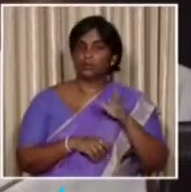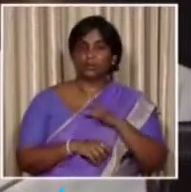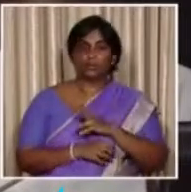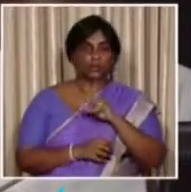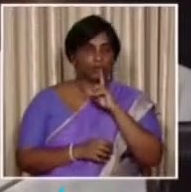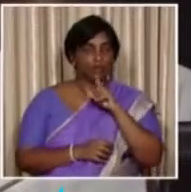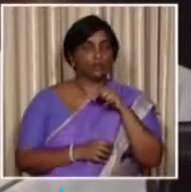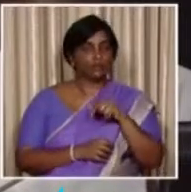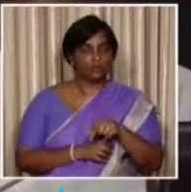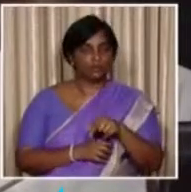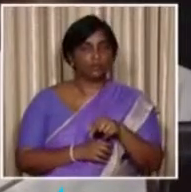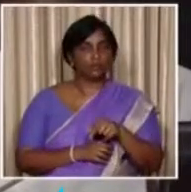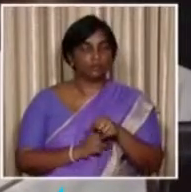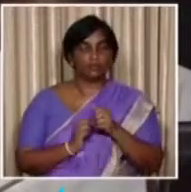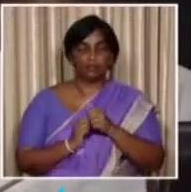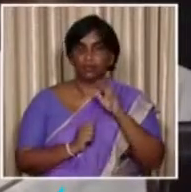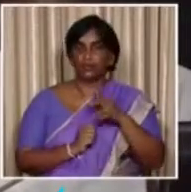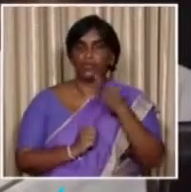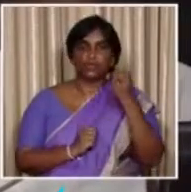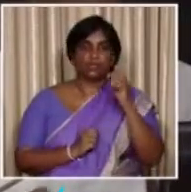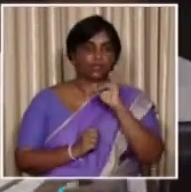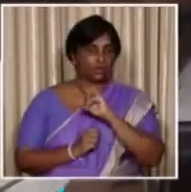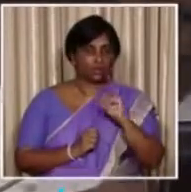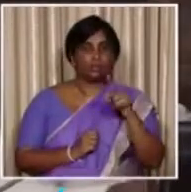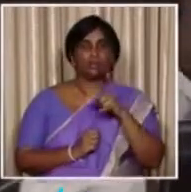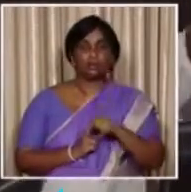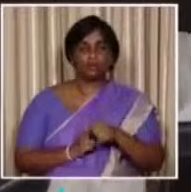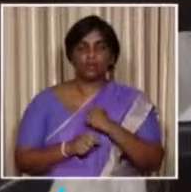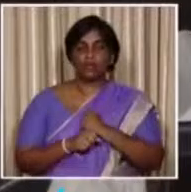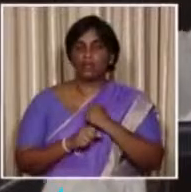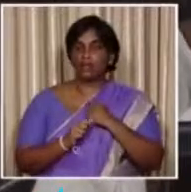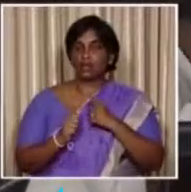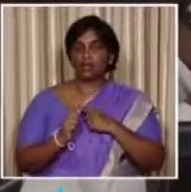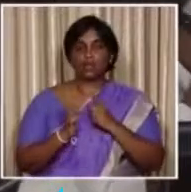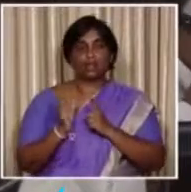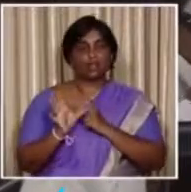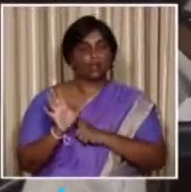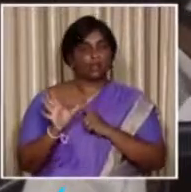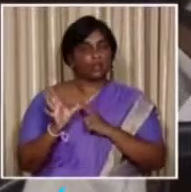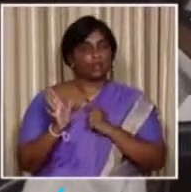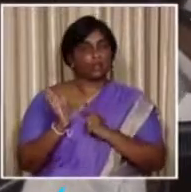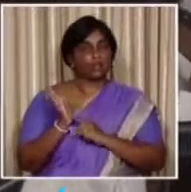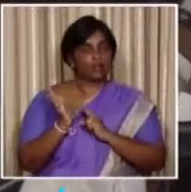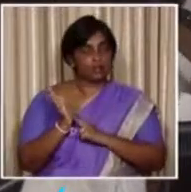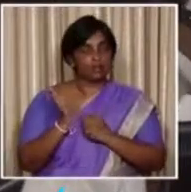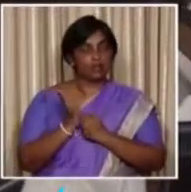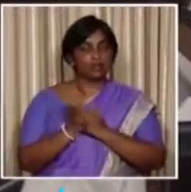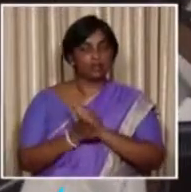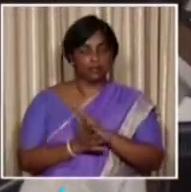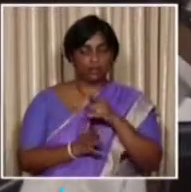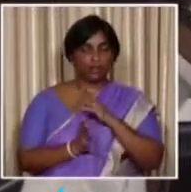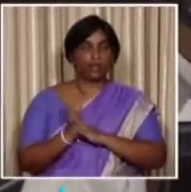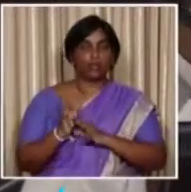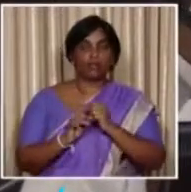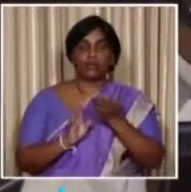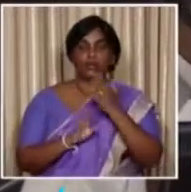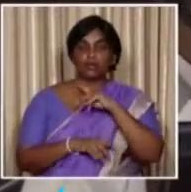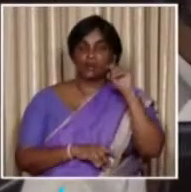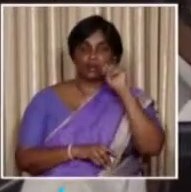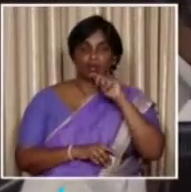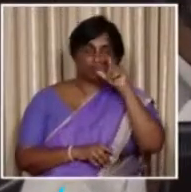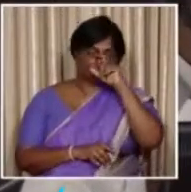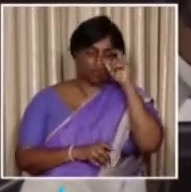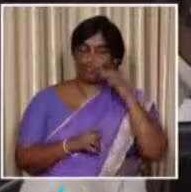කියනවා මේ කරන්නේ කියලා. 2016 දී මේකම ගයන්ත කරුණාතිලක මැතිතුමා ගෙනාවා. ඒ වෙලාවේ සිරිසේන ජනාධිපතිතුමා විරුද්ධ